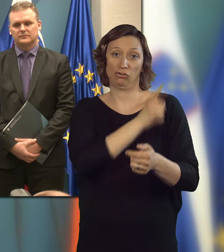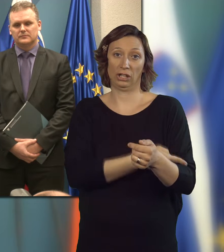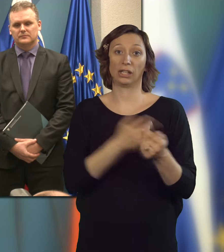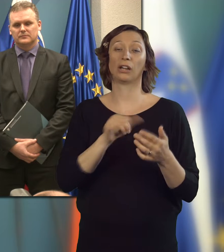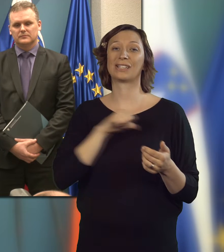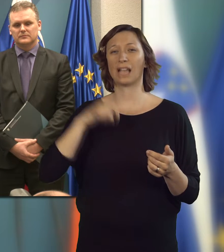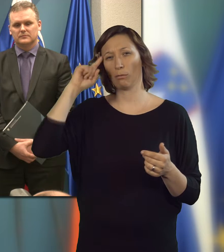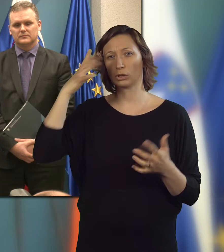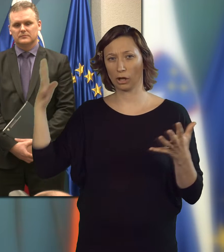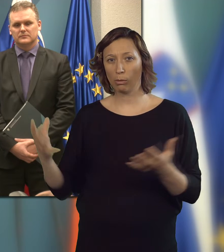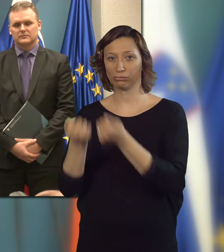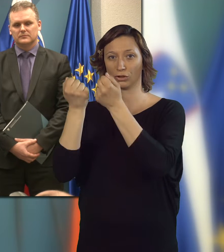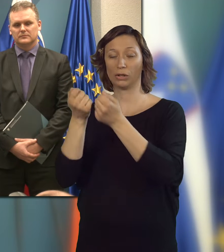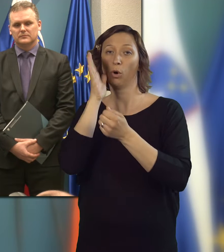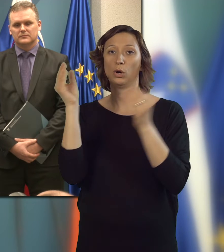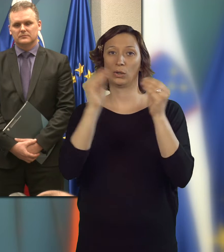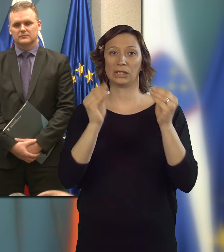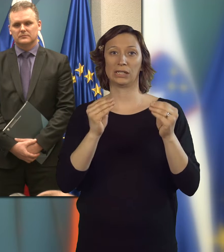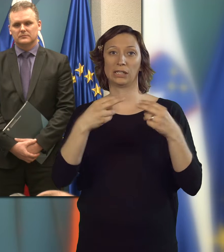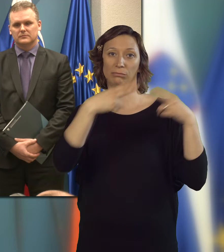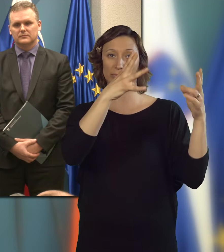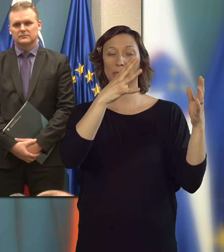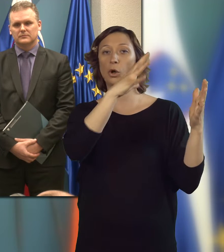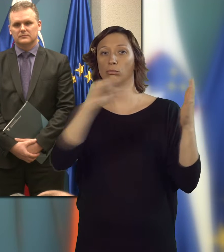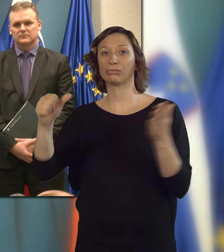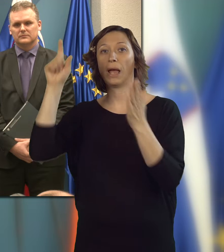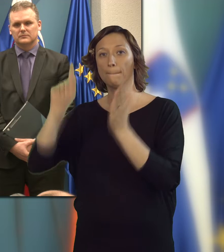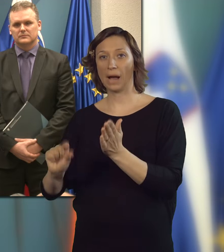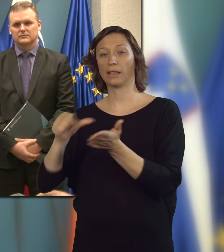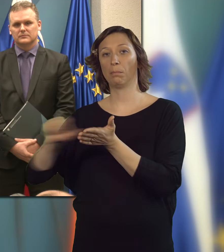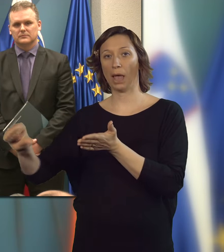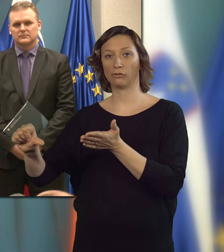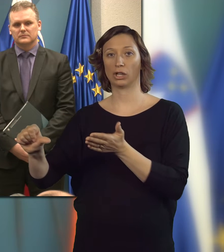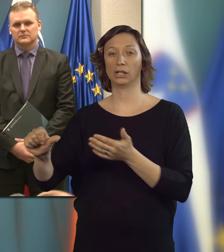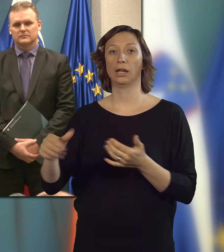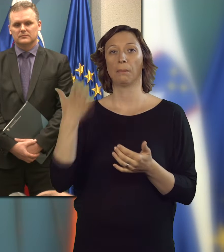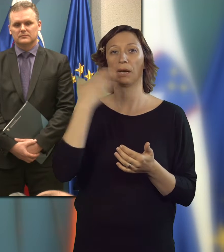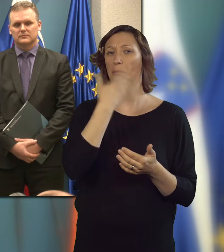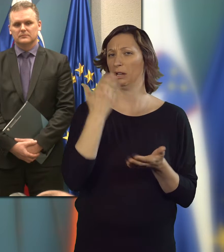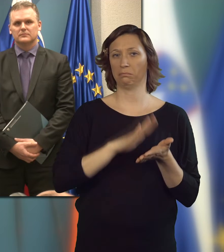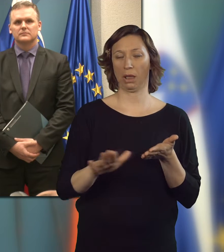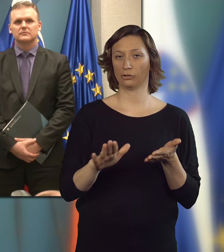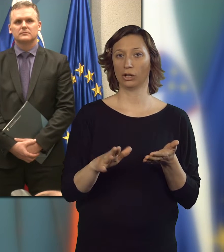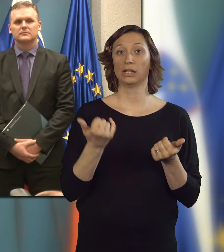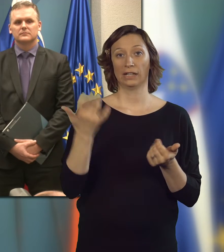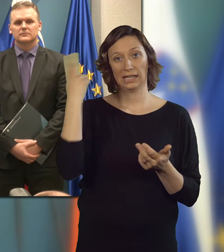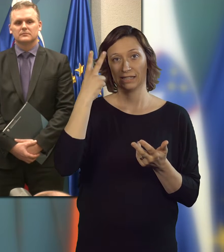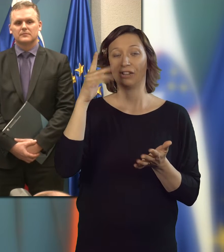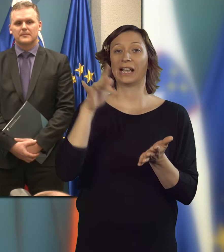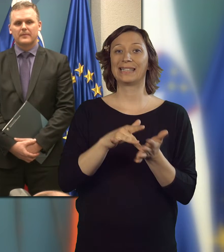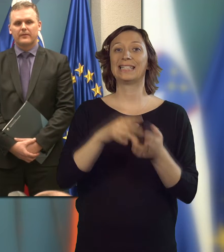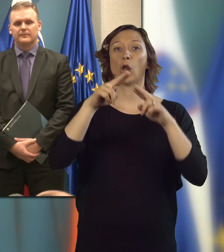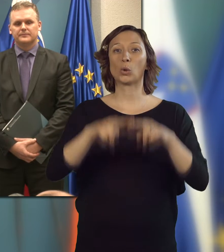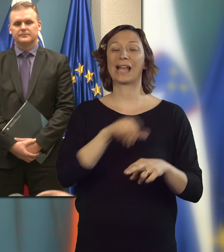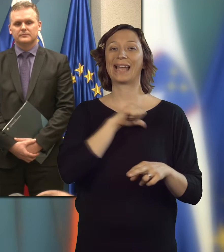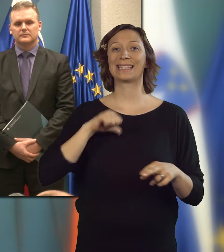ustvarijo v samooskrbi, bo v sistem predan odplačno in ne več brezplačno. Seveda pa cilj